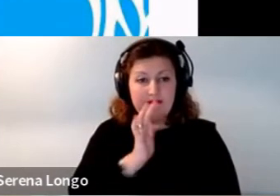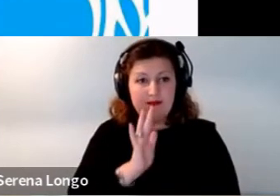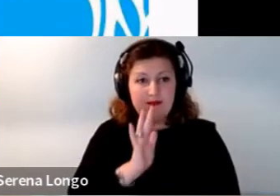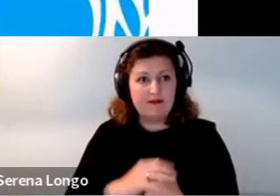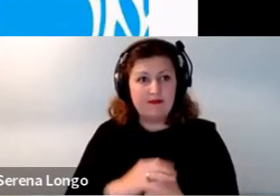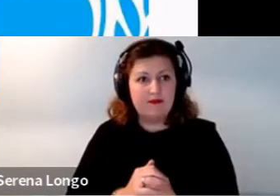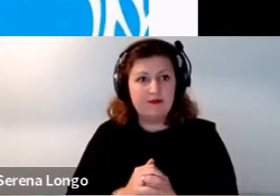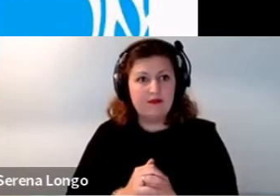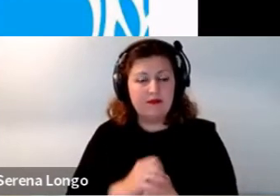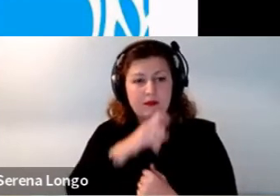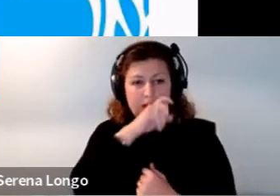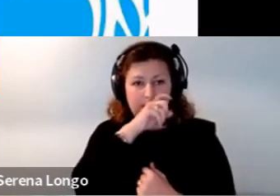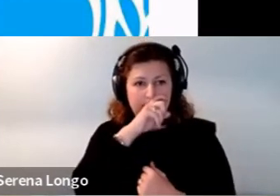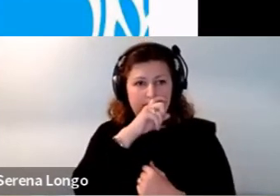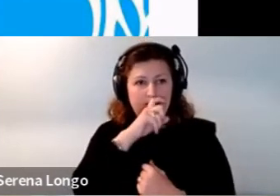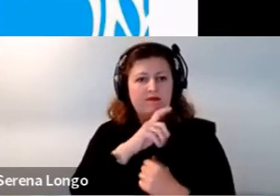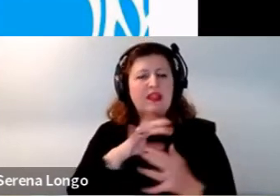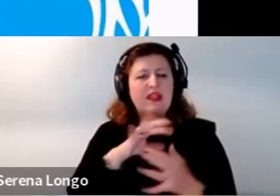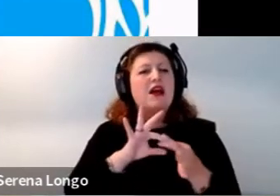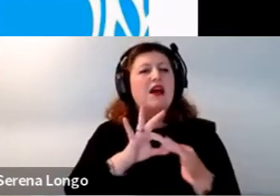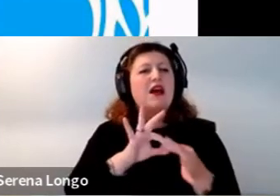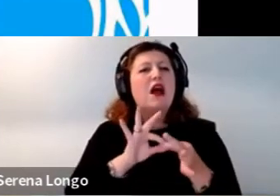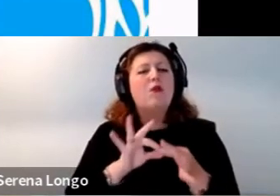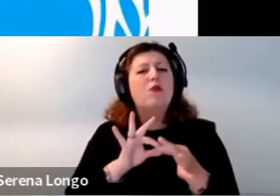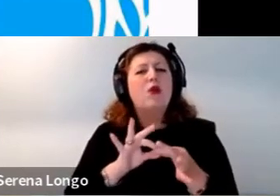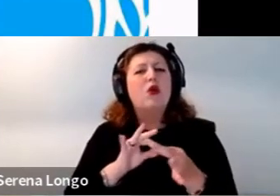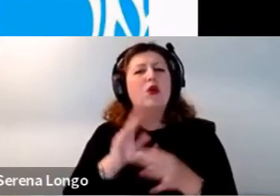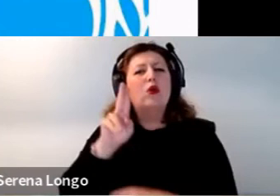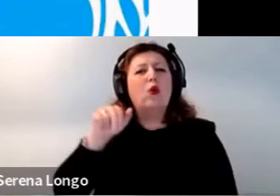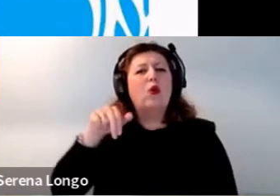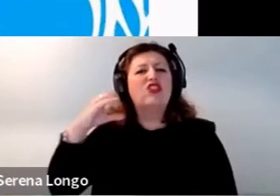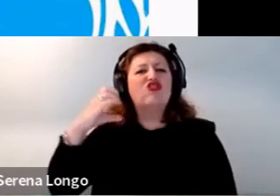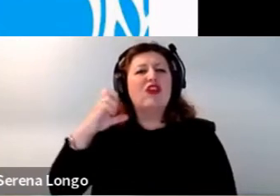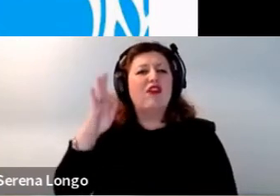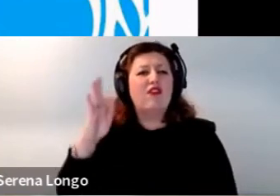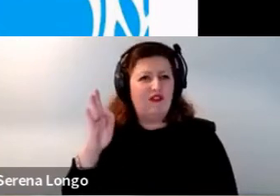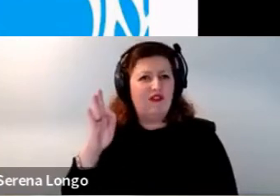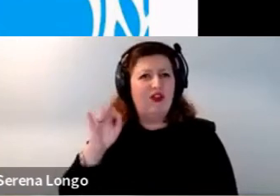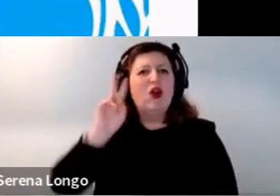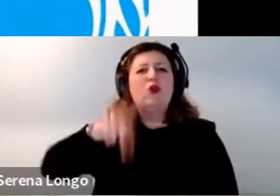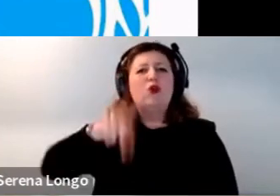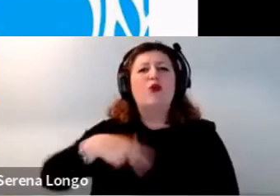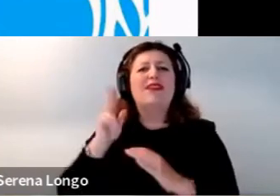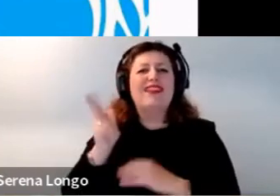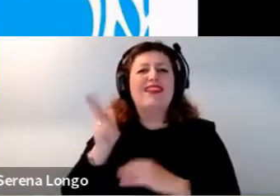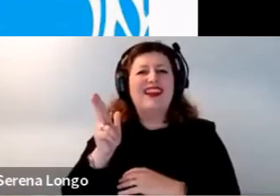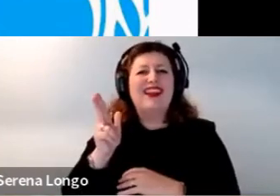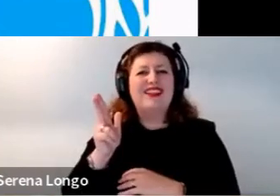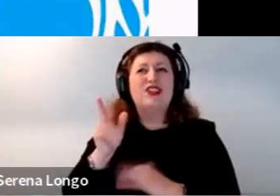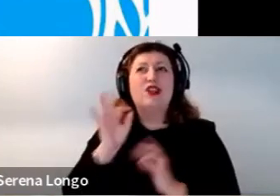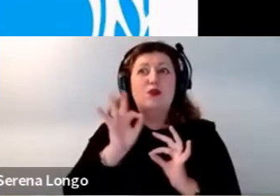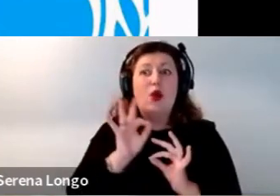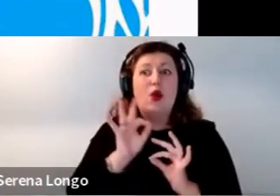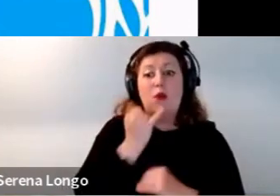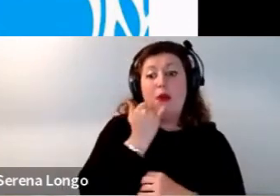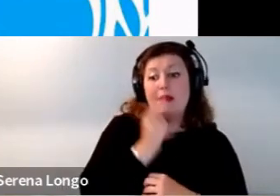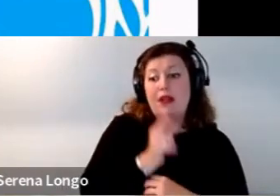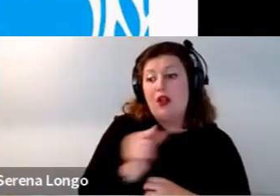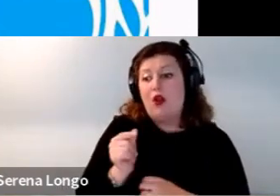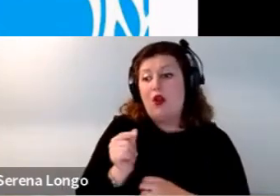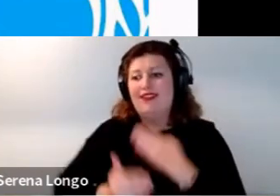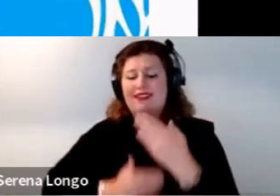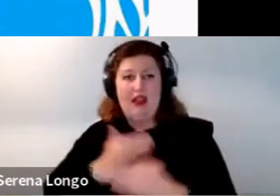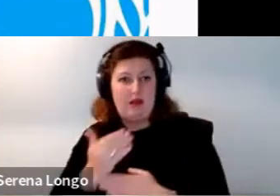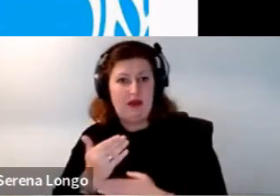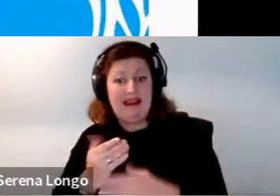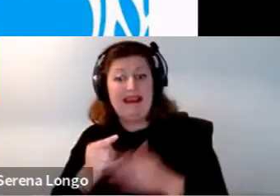Il rapporto UNICEF del 2013 su bambini e disabilità, diritti